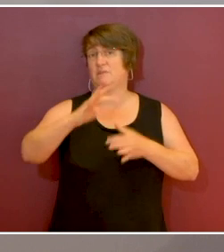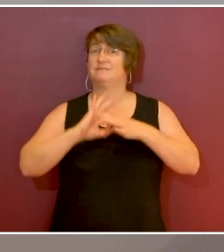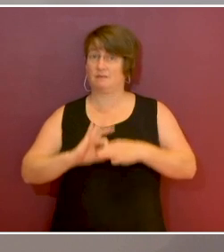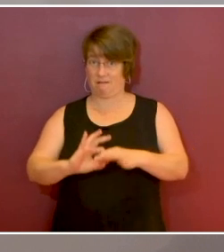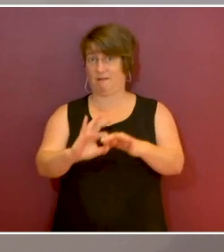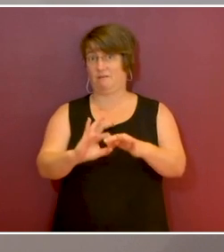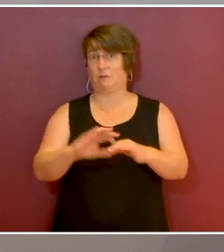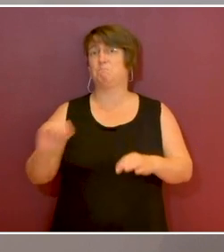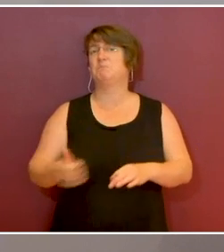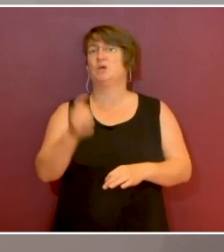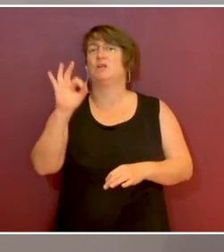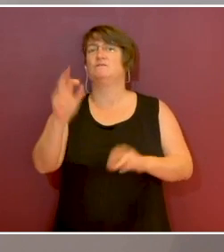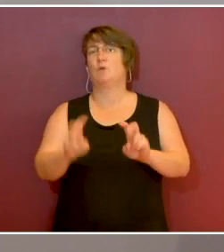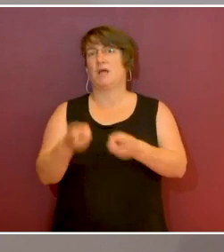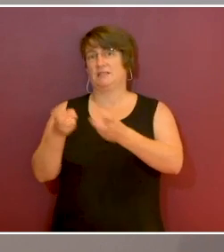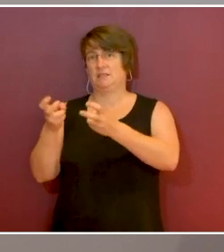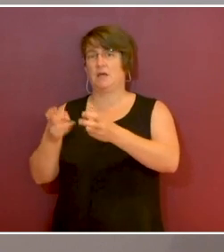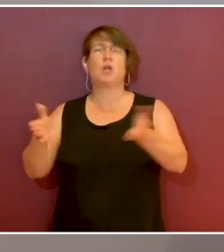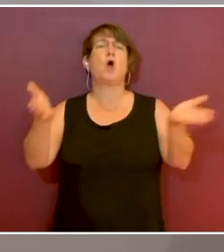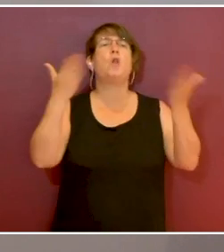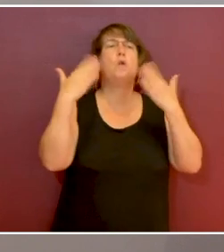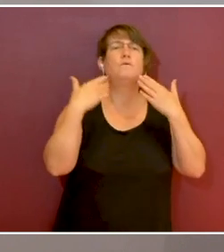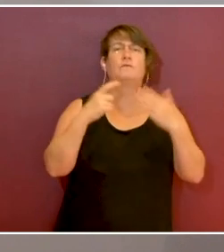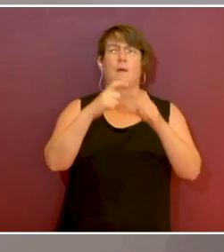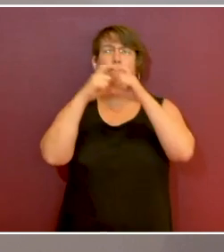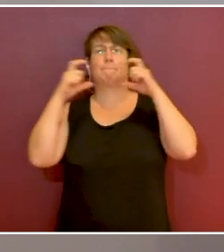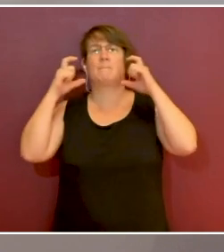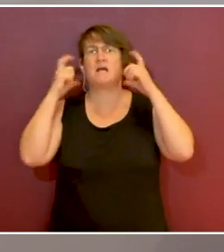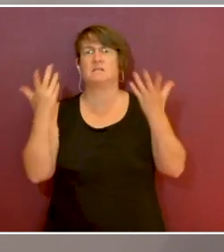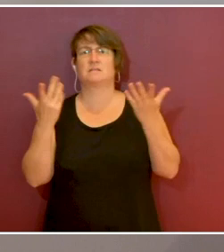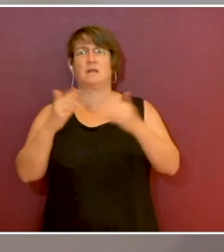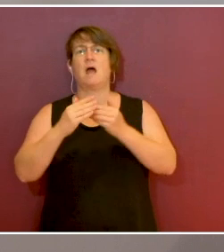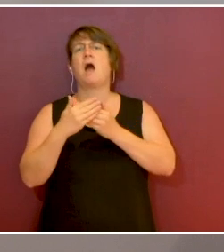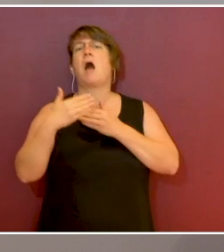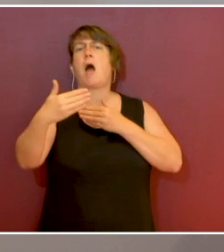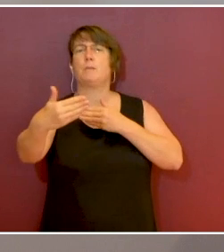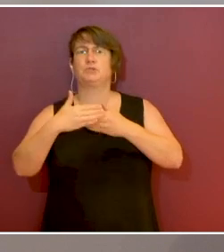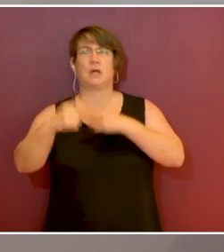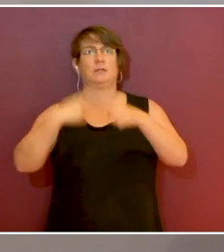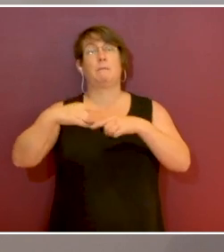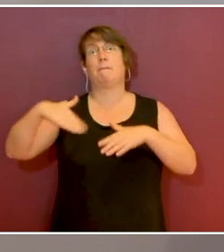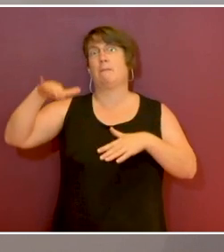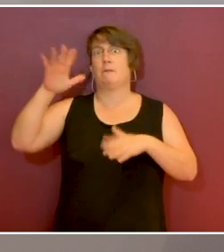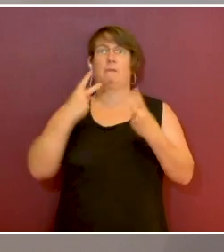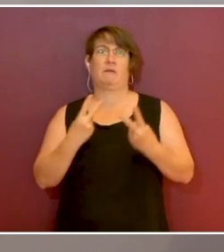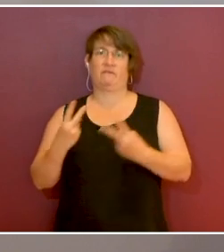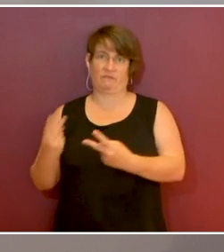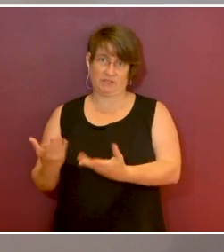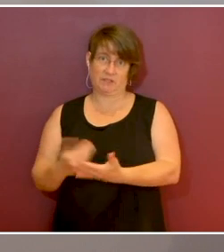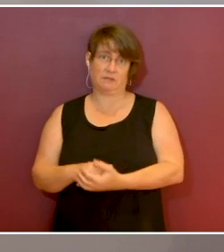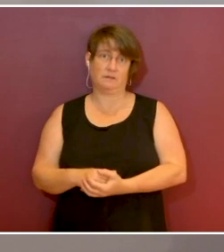und Erzieher. Lüften, Masken, Abstand sind immer wichtiger geworden. Wir